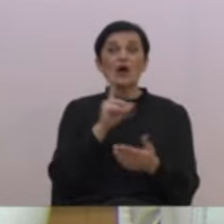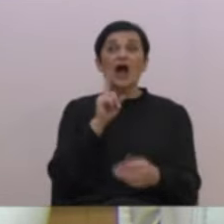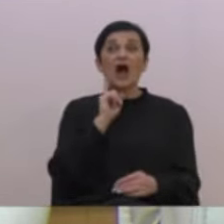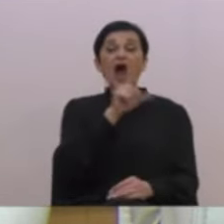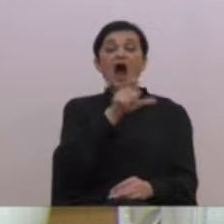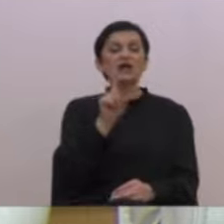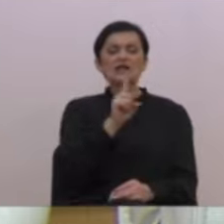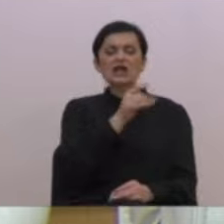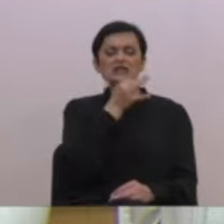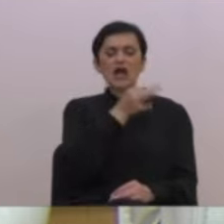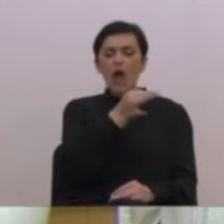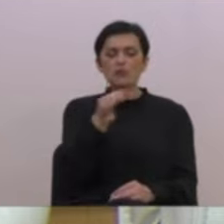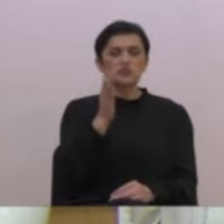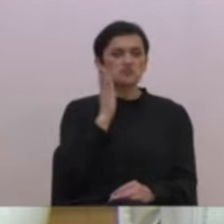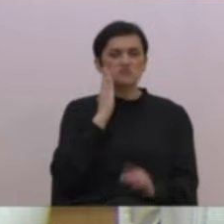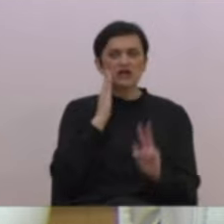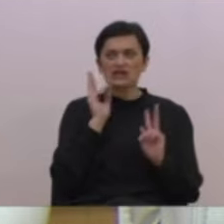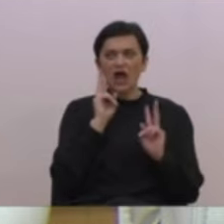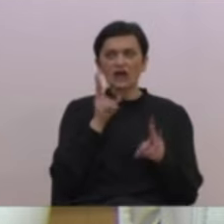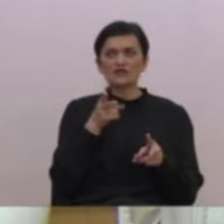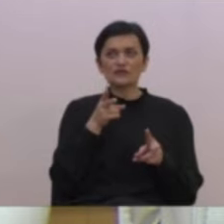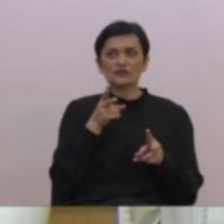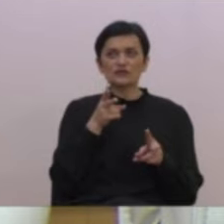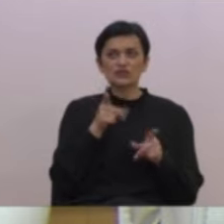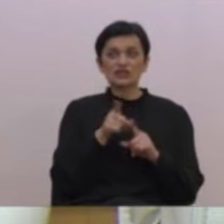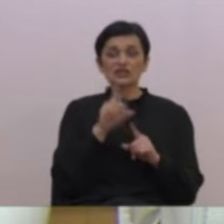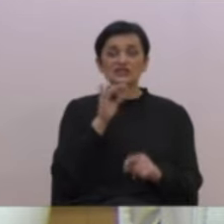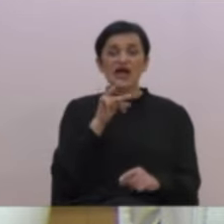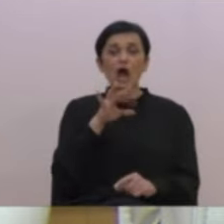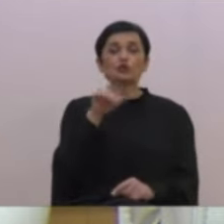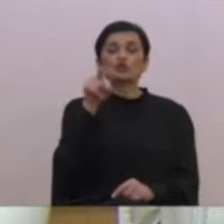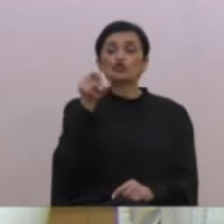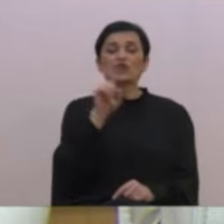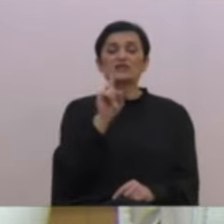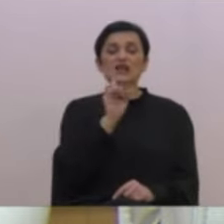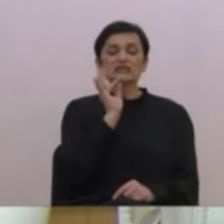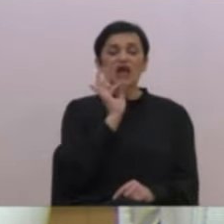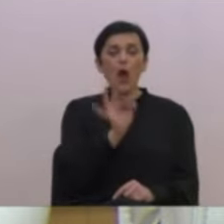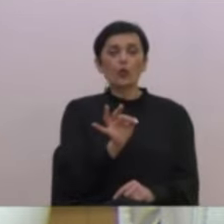რას ეუბნებით, მე მართლა არ ვიცი და მათ შორის სანდრო შენც რას ეუბნები,